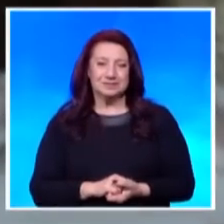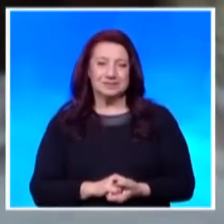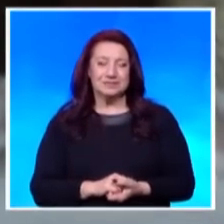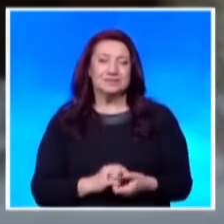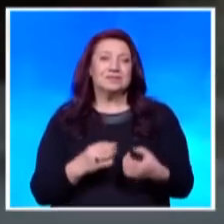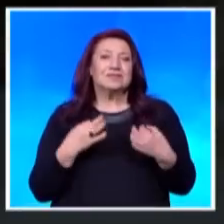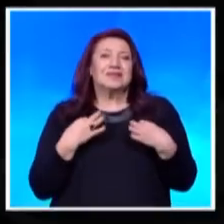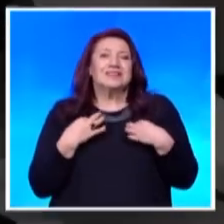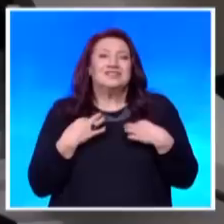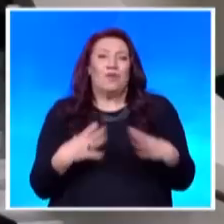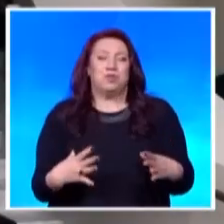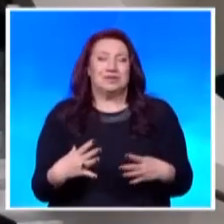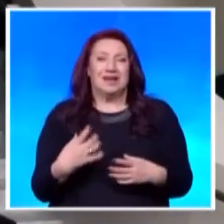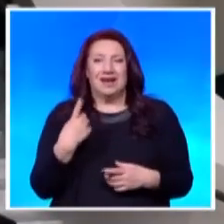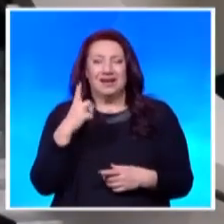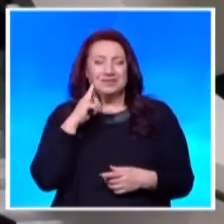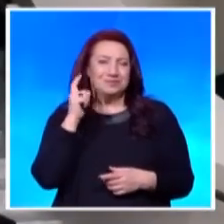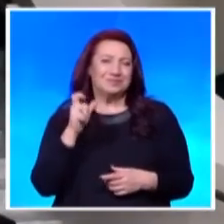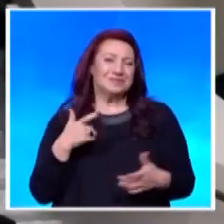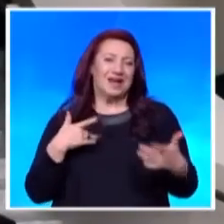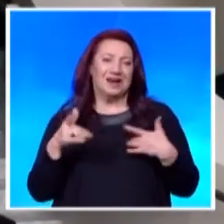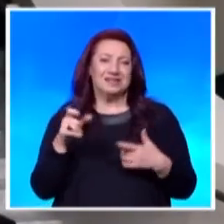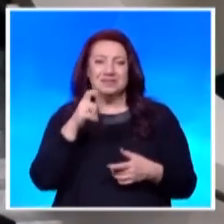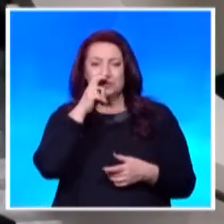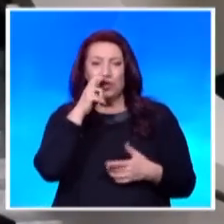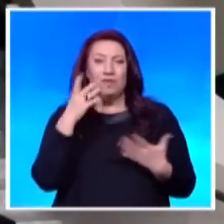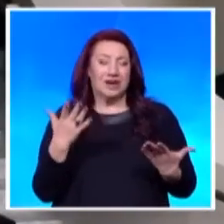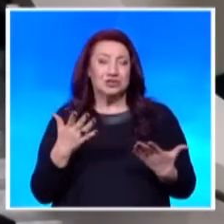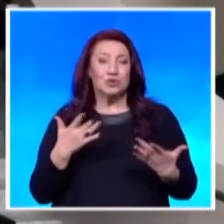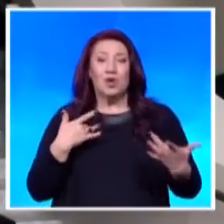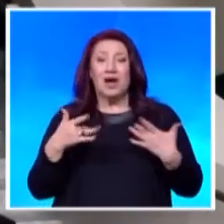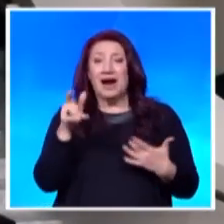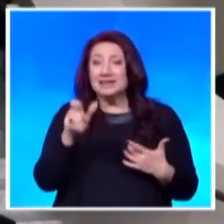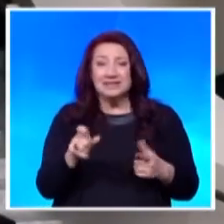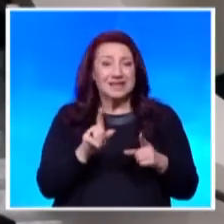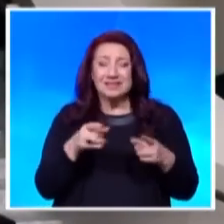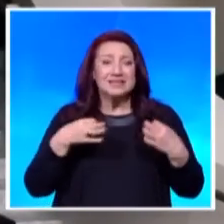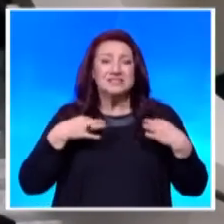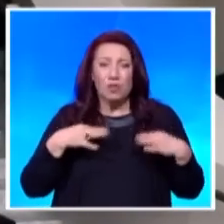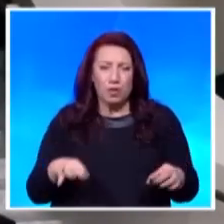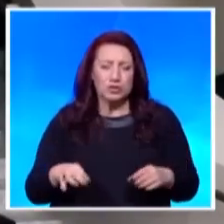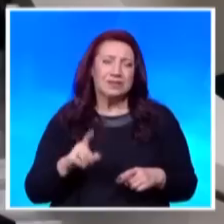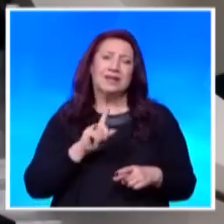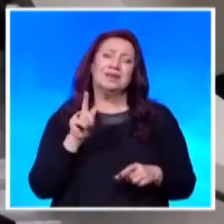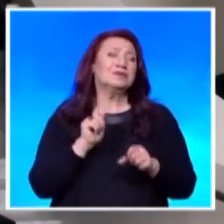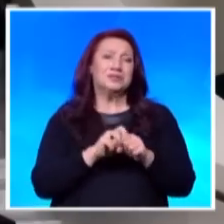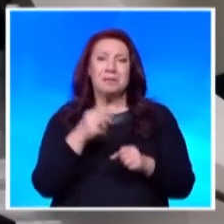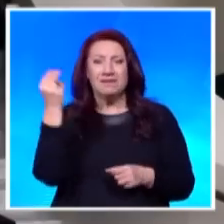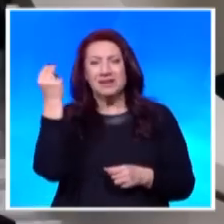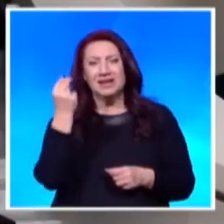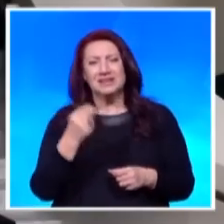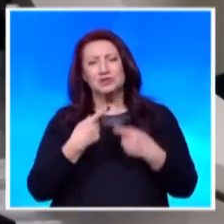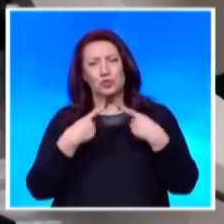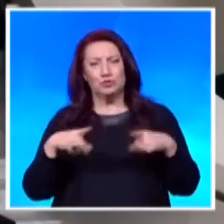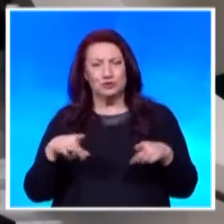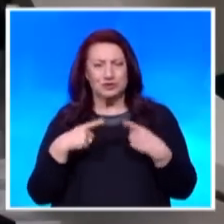Свободата за артиста е важна, защото един артист, ако не е свободен, не може да твори. Аз винаги съм смятала, че съм като